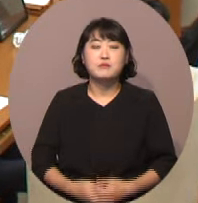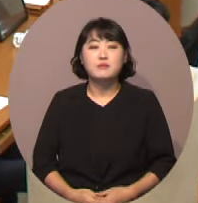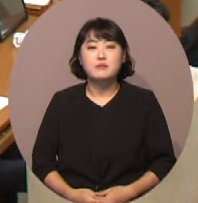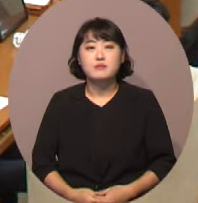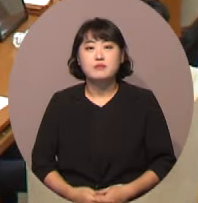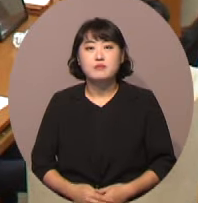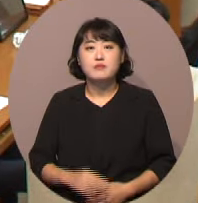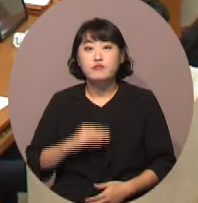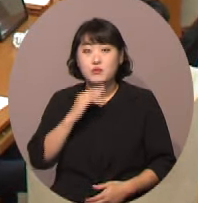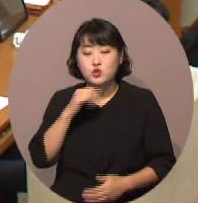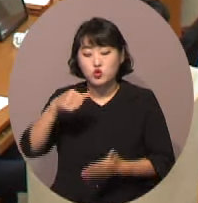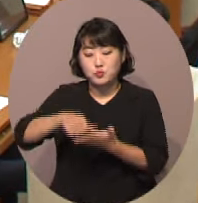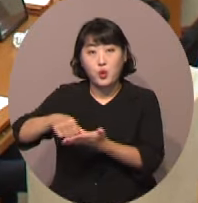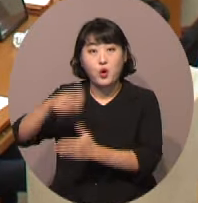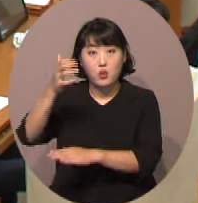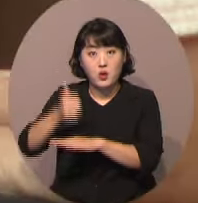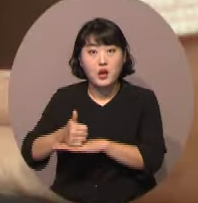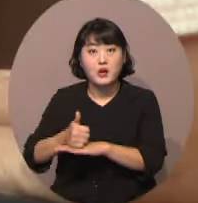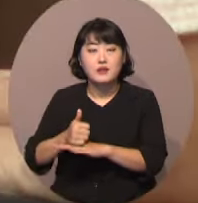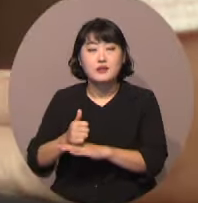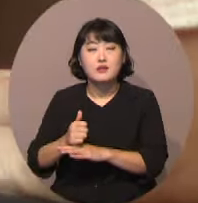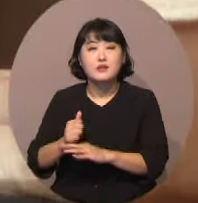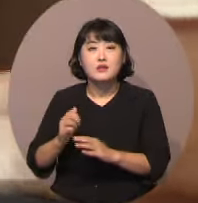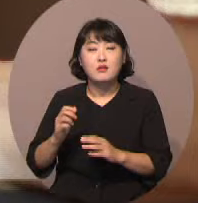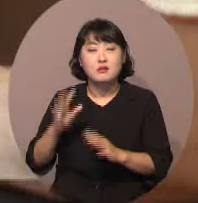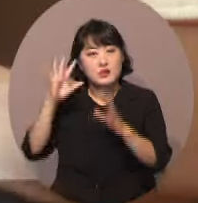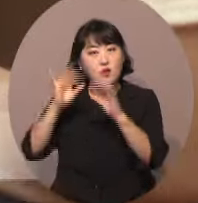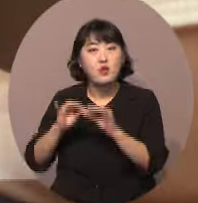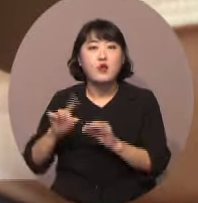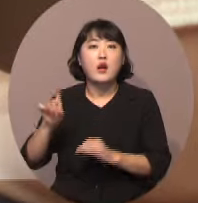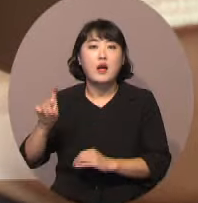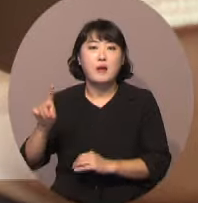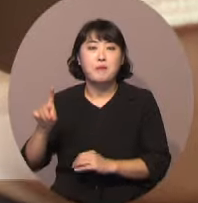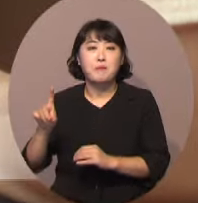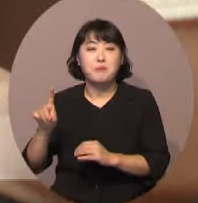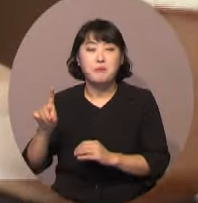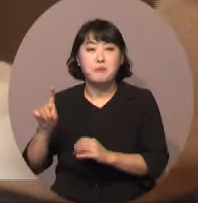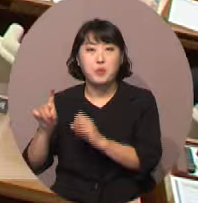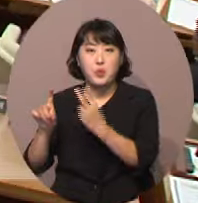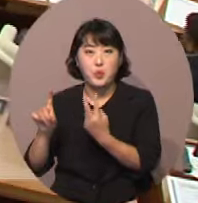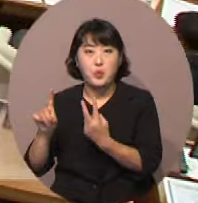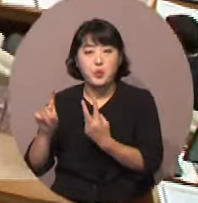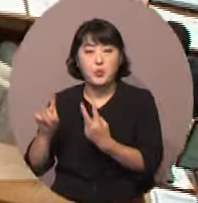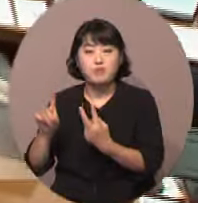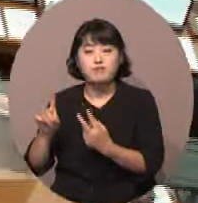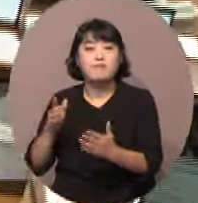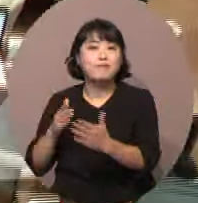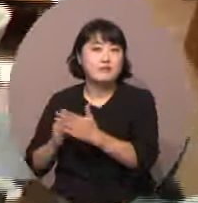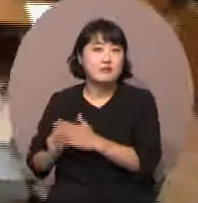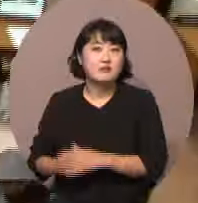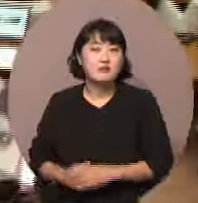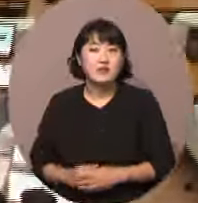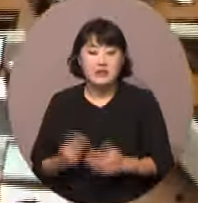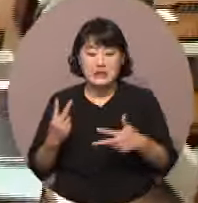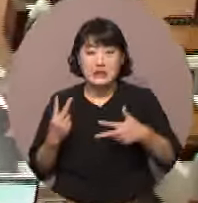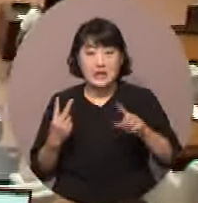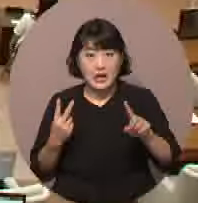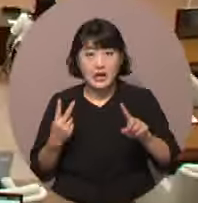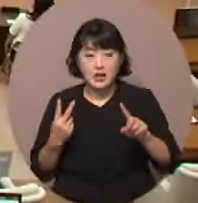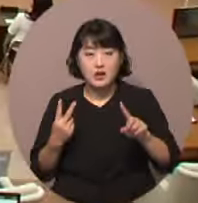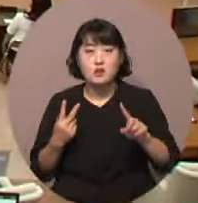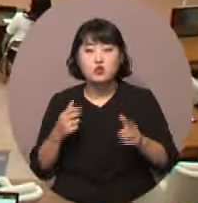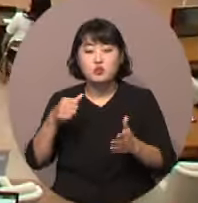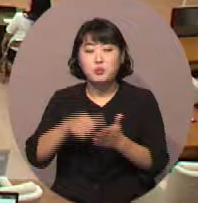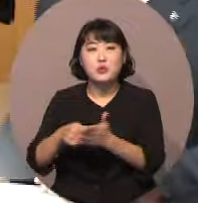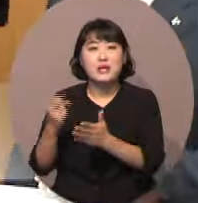곧바로 이어진 투표 결과는 찬성 표로 과반에 한표 모자란 부결 정회 후 2차 투표를 위해 회의가